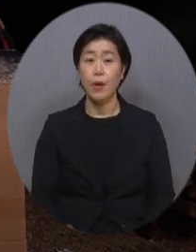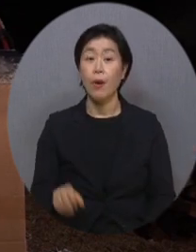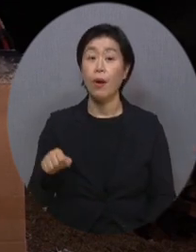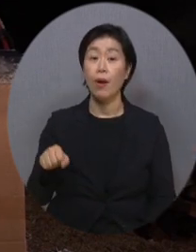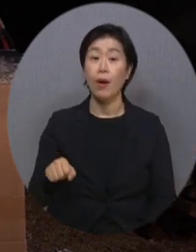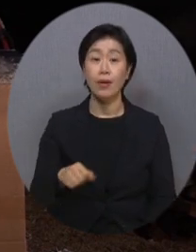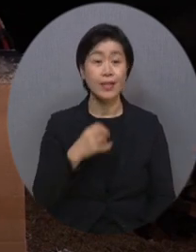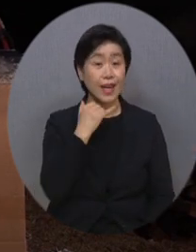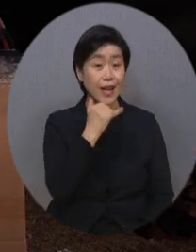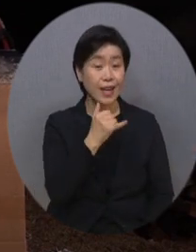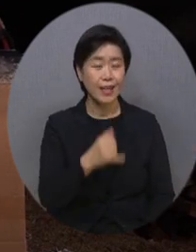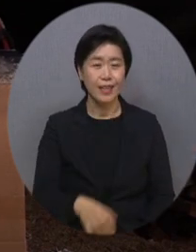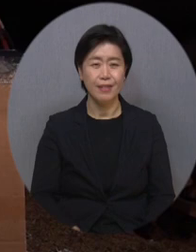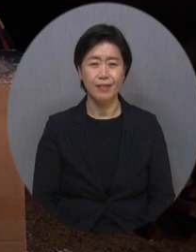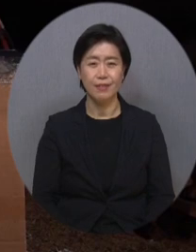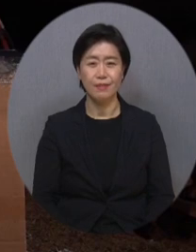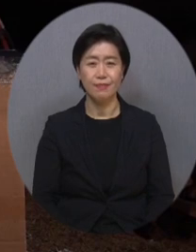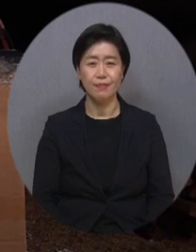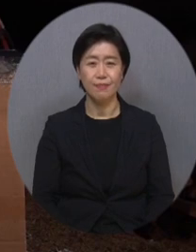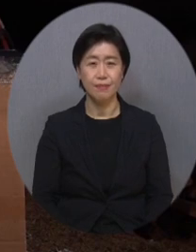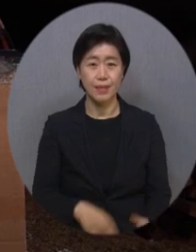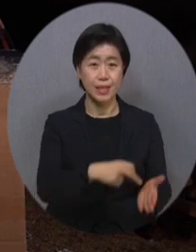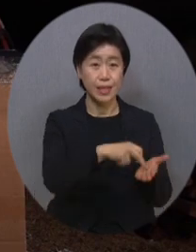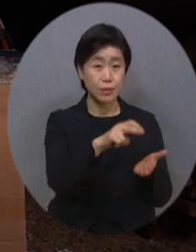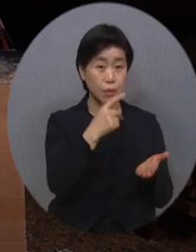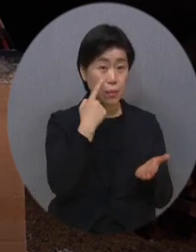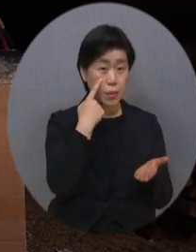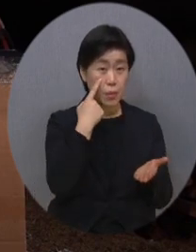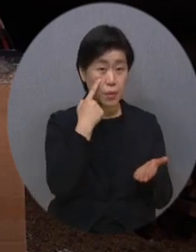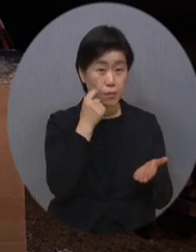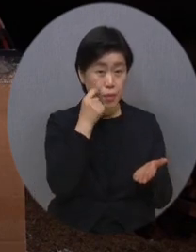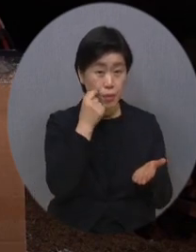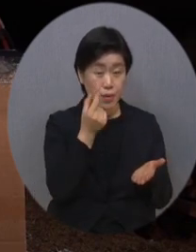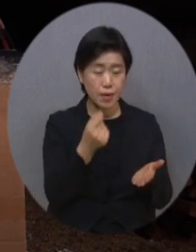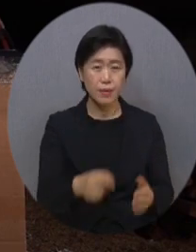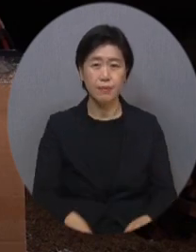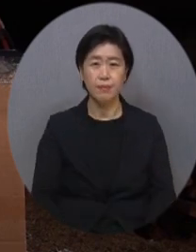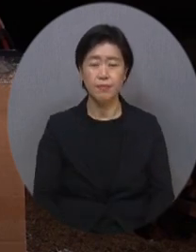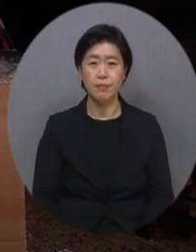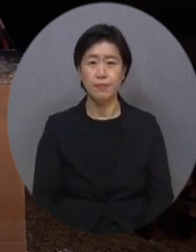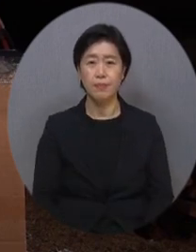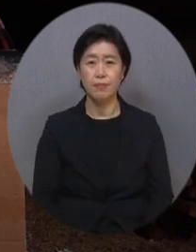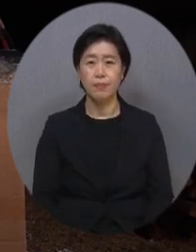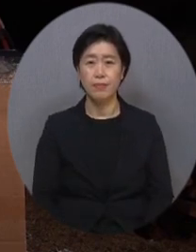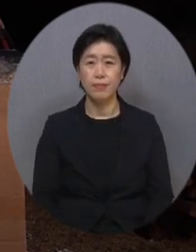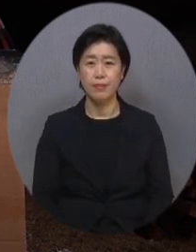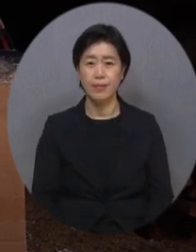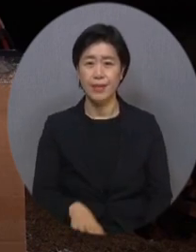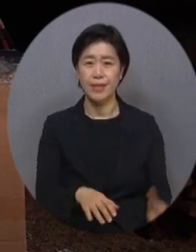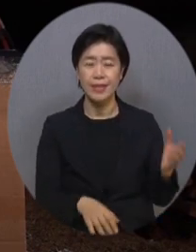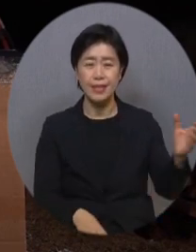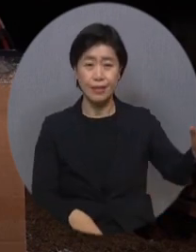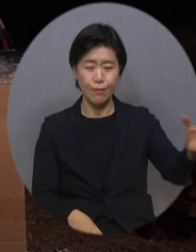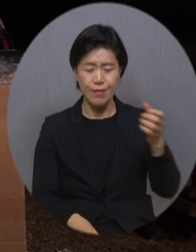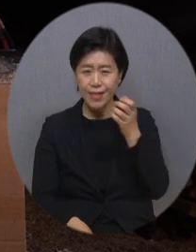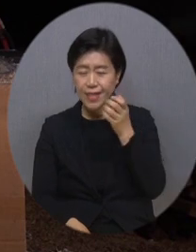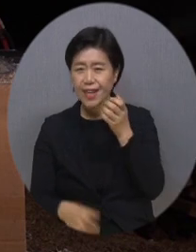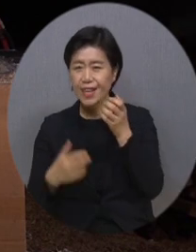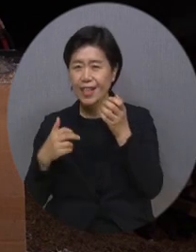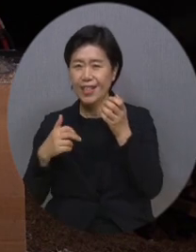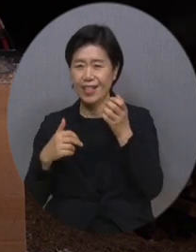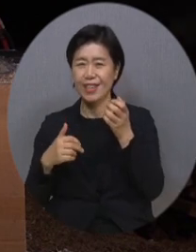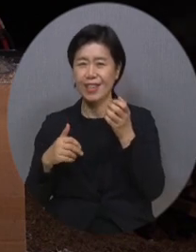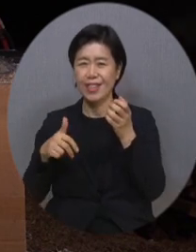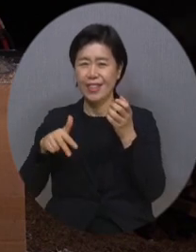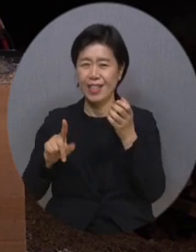어? 어, 자기야. 응. 카톡 못 봤지. 응, 못 봤어. 뭐야? 자기야. 자기야.